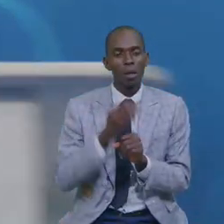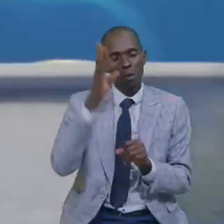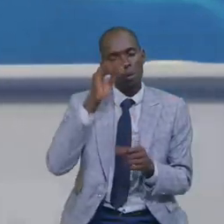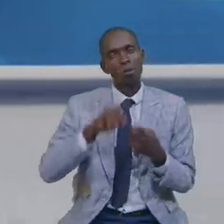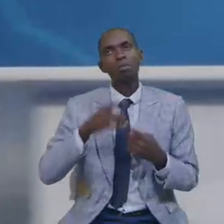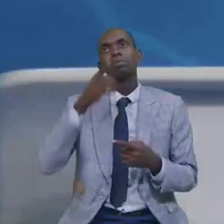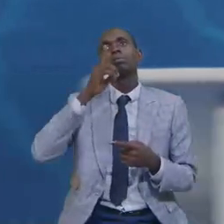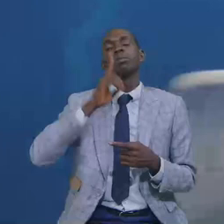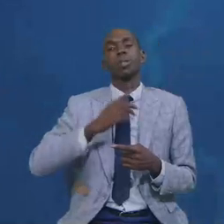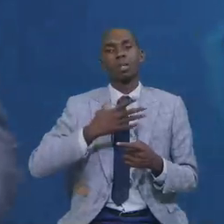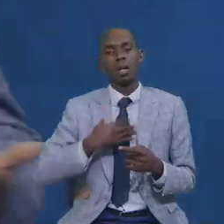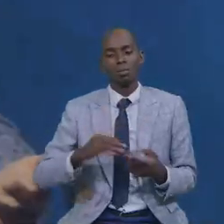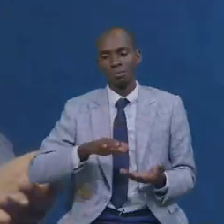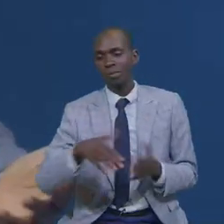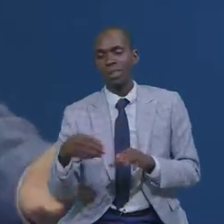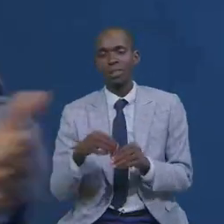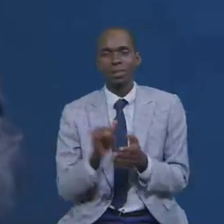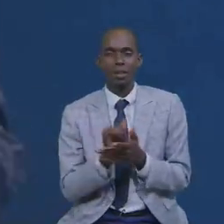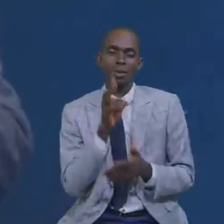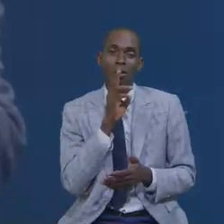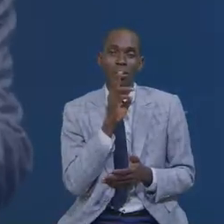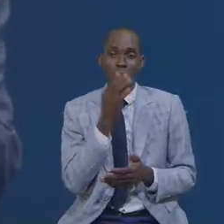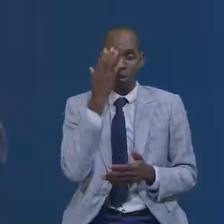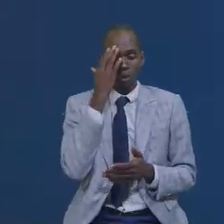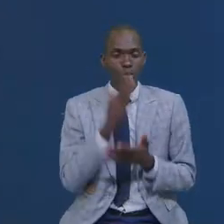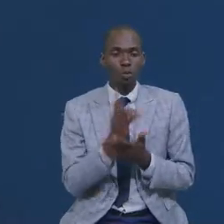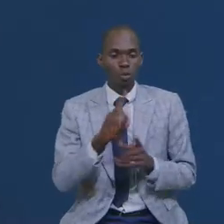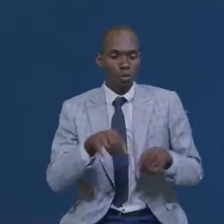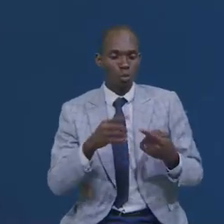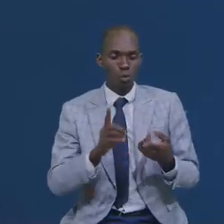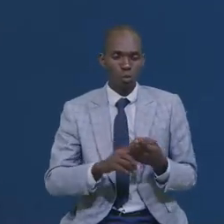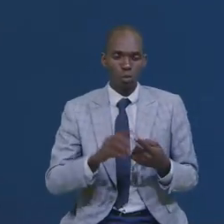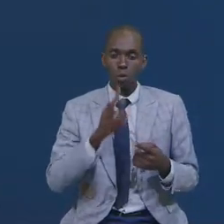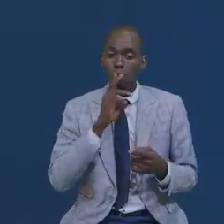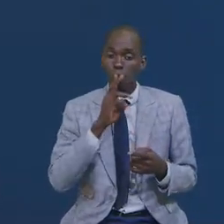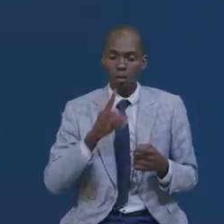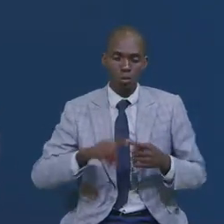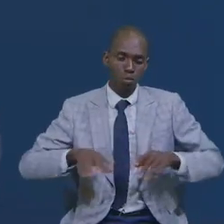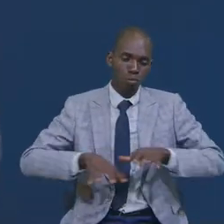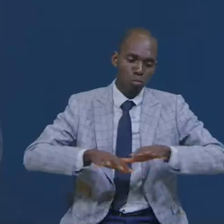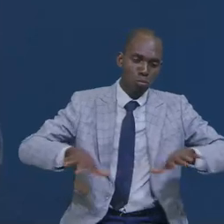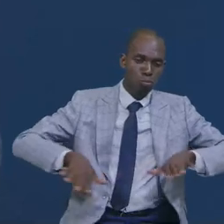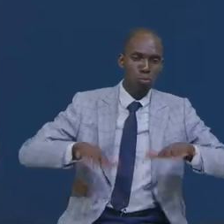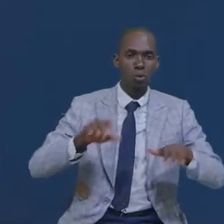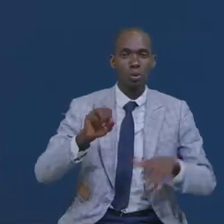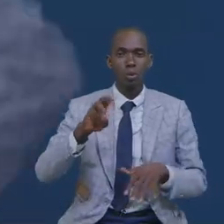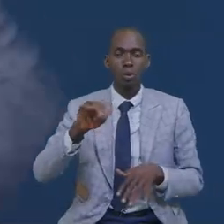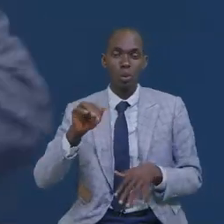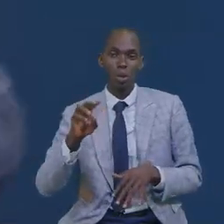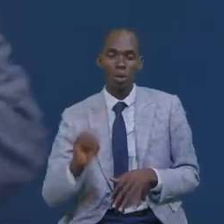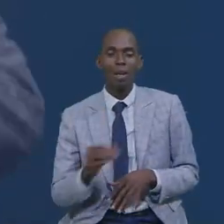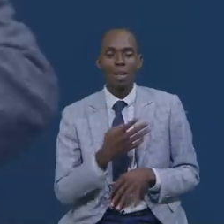une personne comme ça qui va nager et le diable lui donne